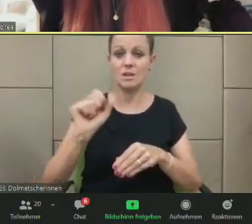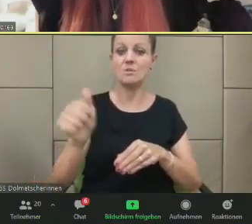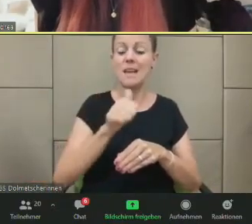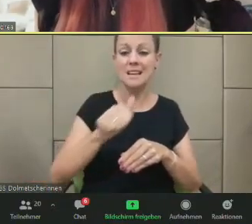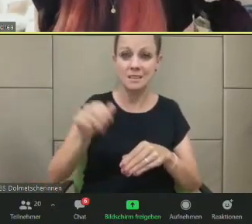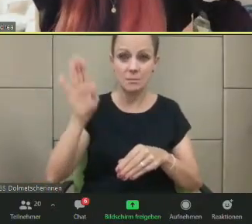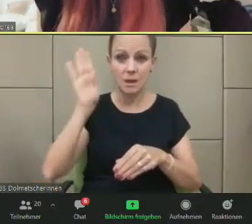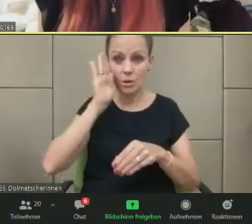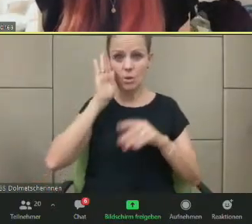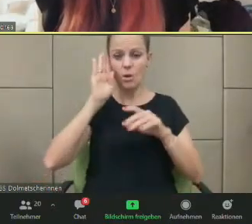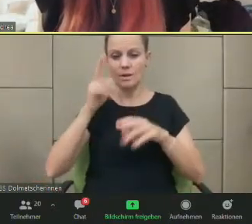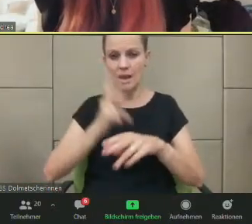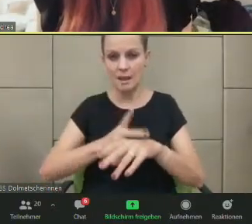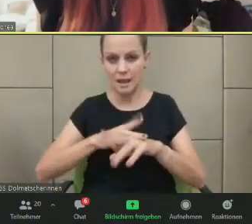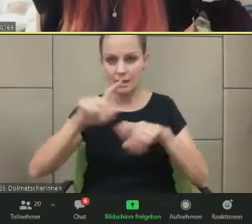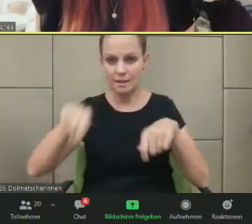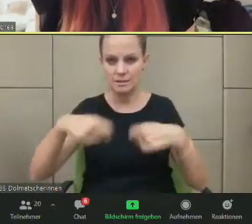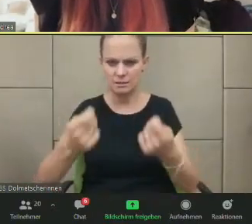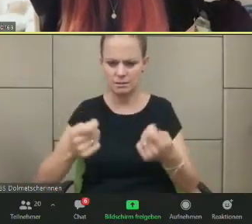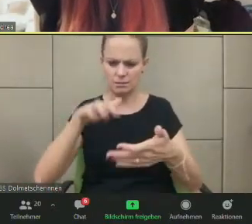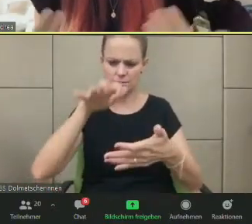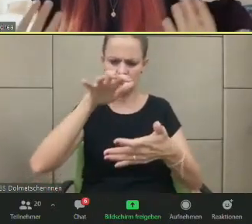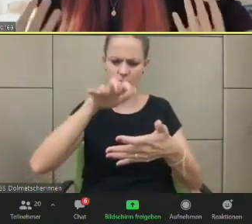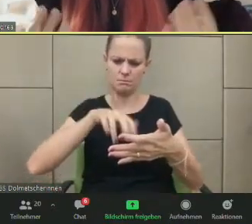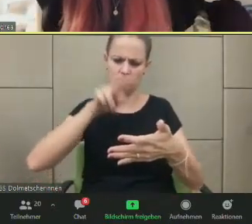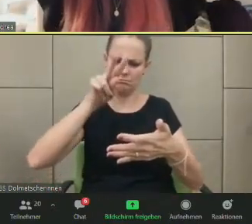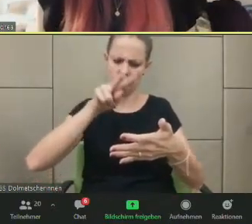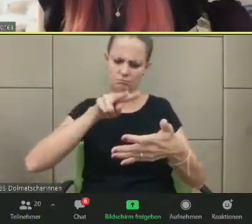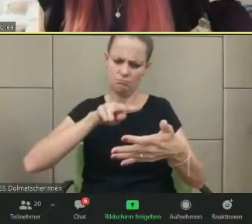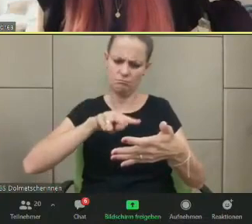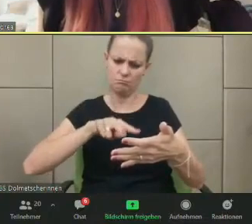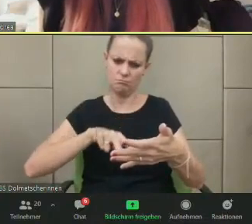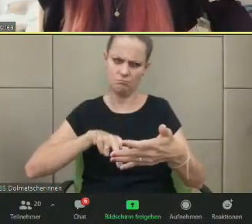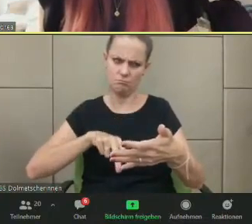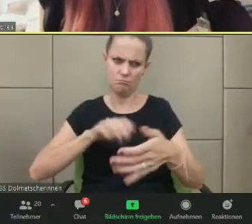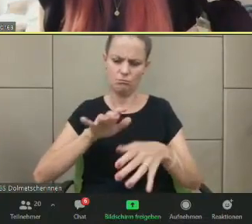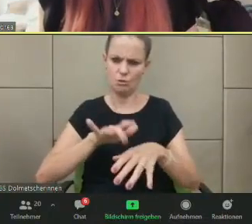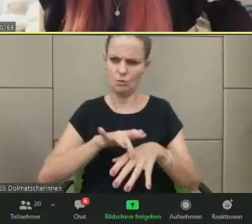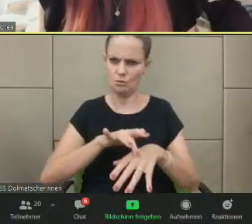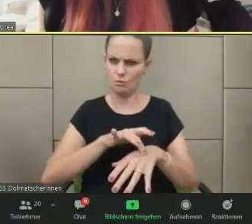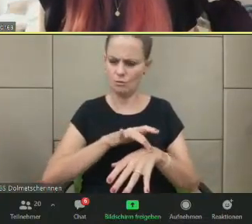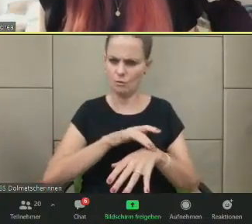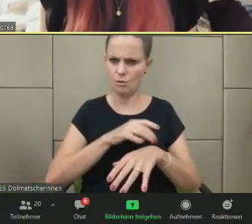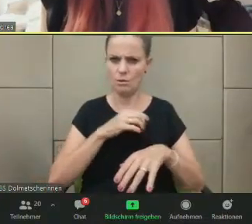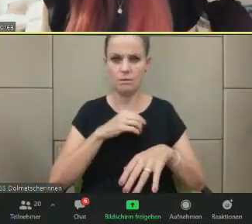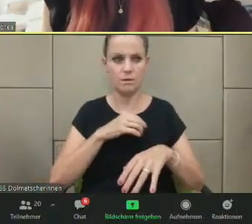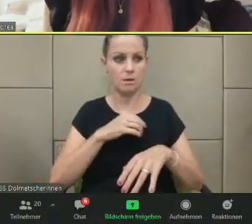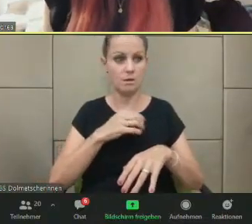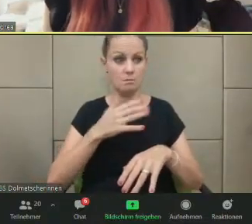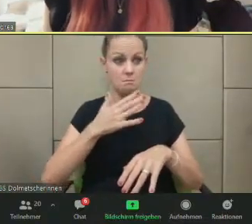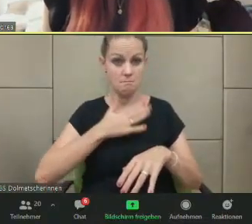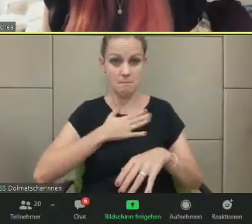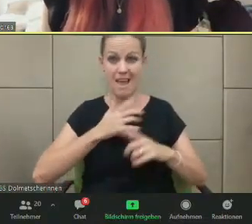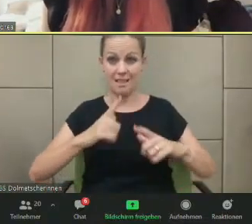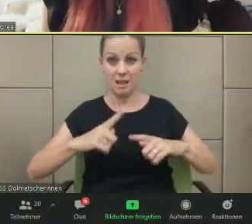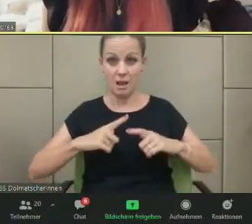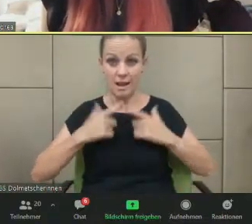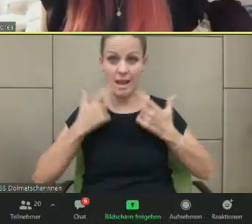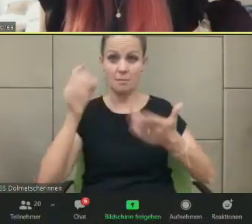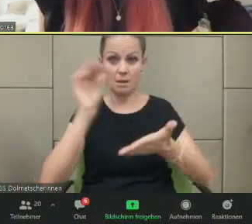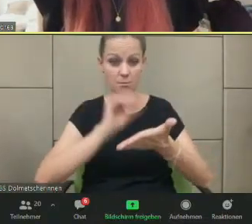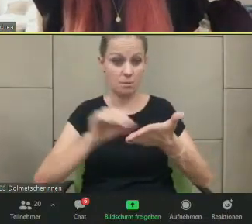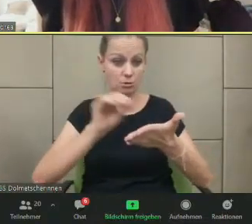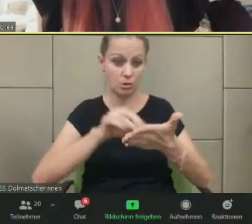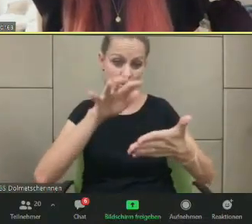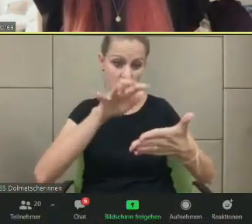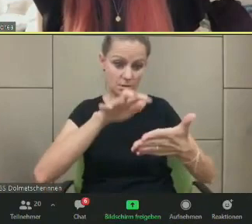gehört. Und ich habe diesen Artikel gelesen und es hat sich für mich so angefühlt, als wäre da gerade mein Leben beschrieben worden. Und da war auch ein